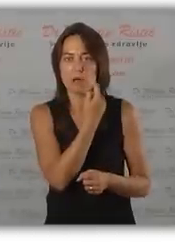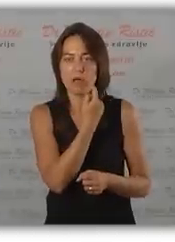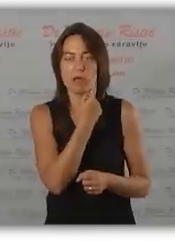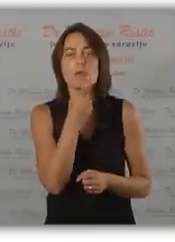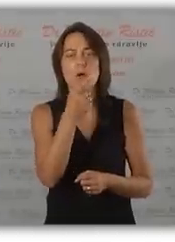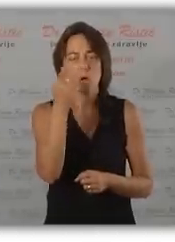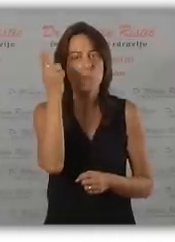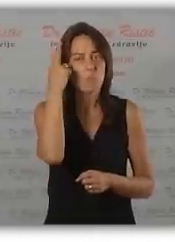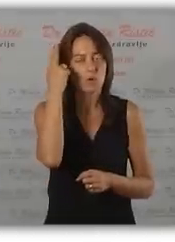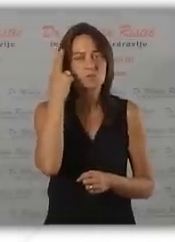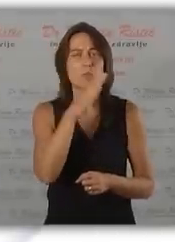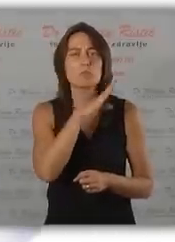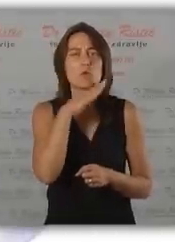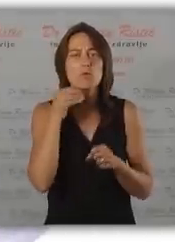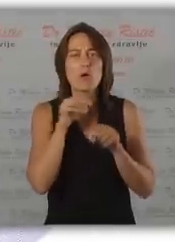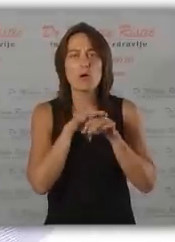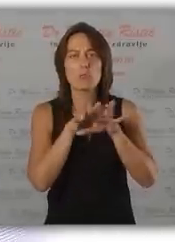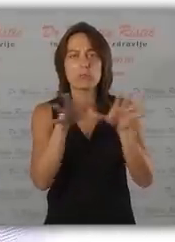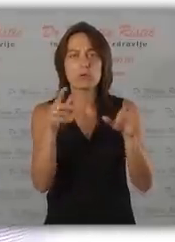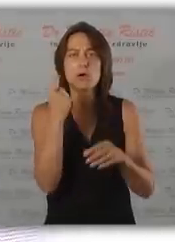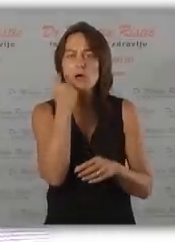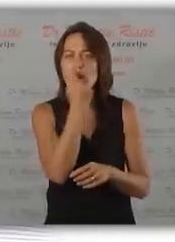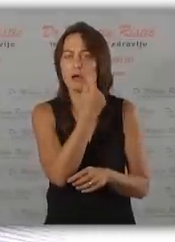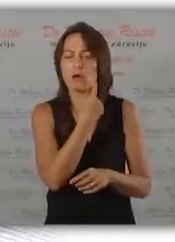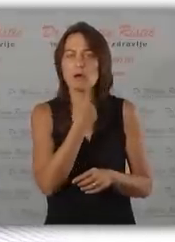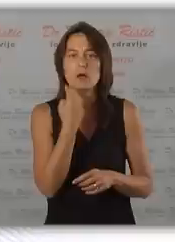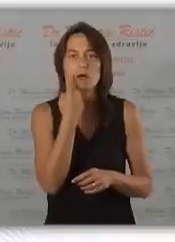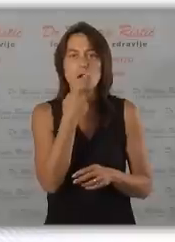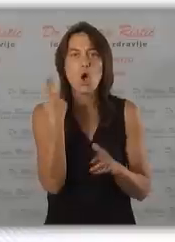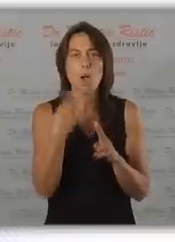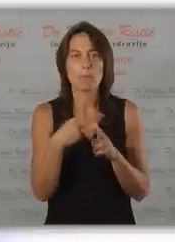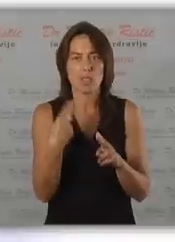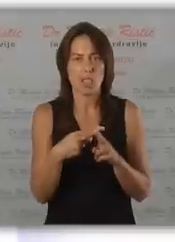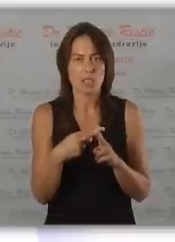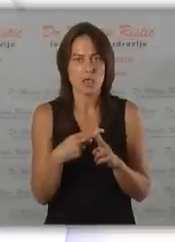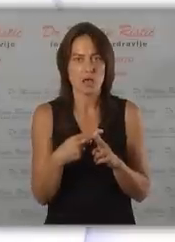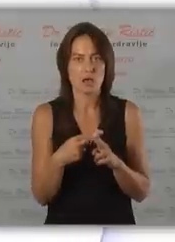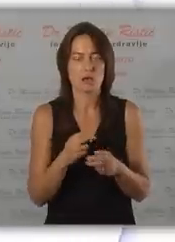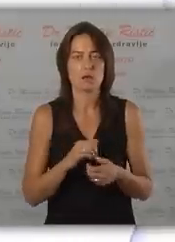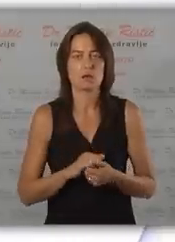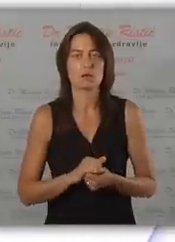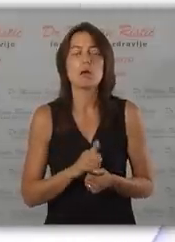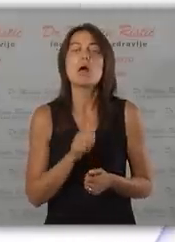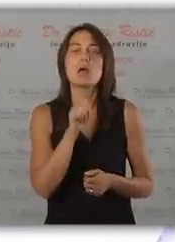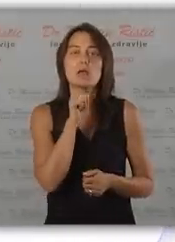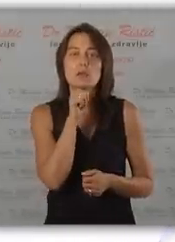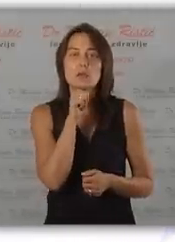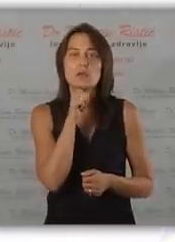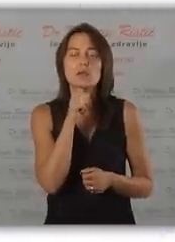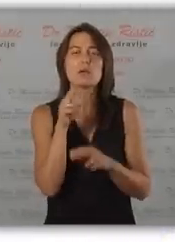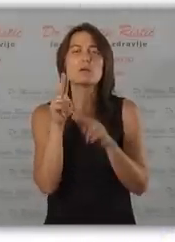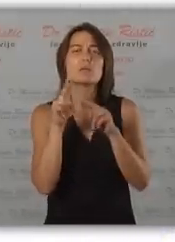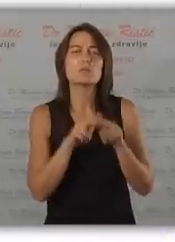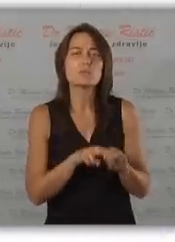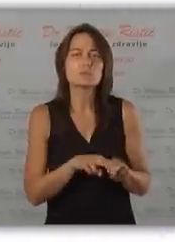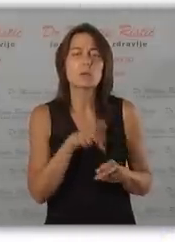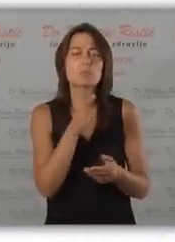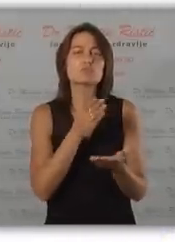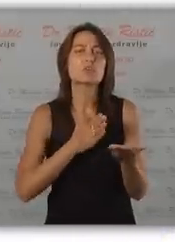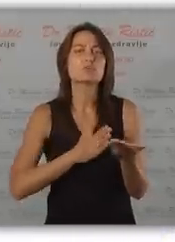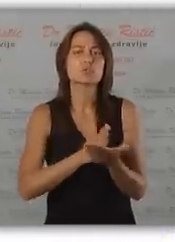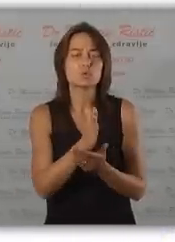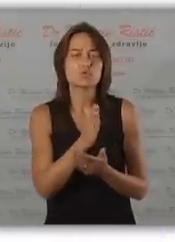zuba. Karijes je poznato da je jako rasprostranjena oblast oboljenja zubnog tkiva i u